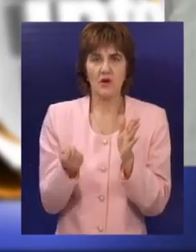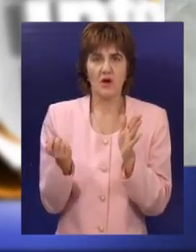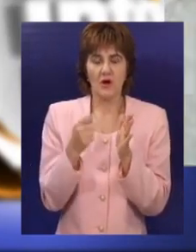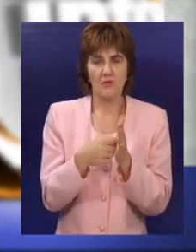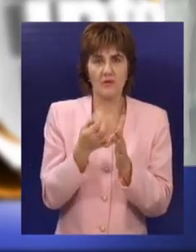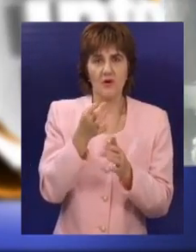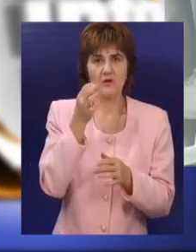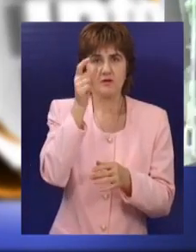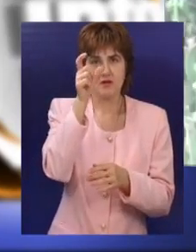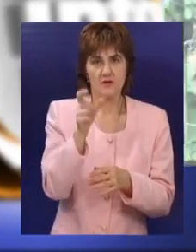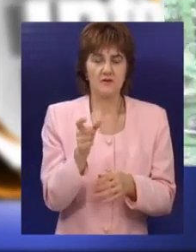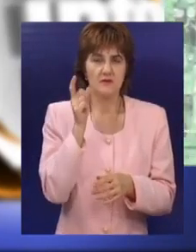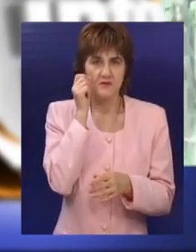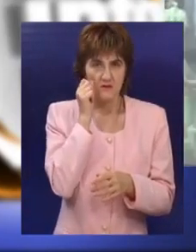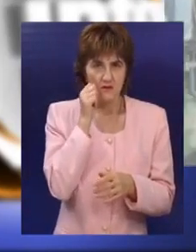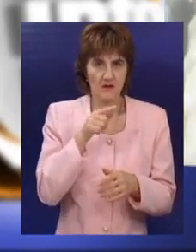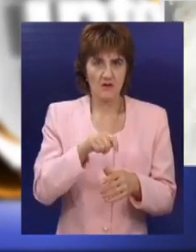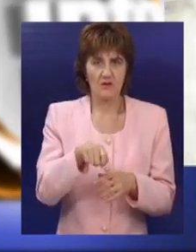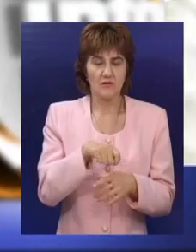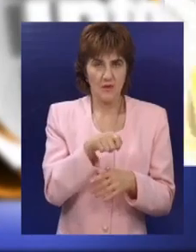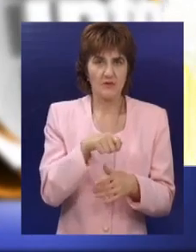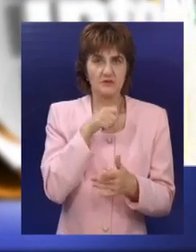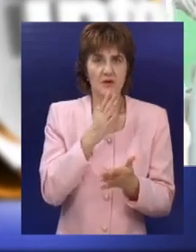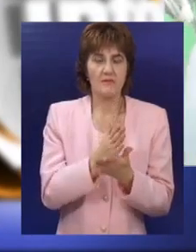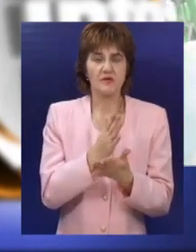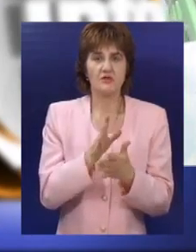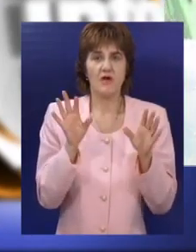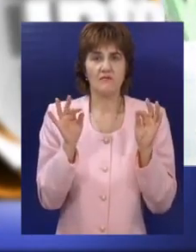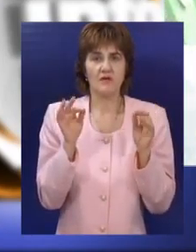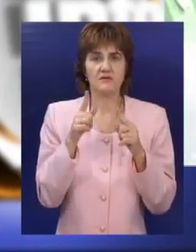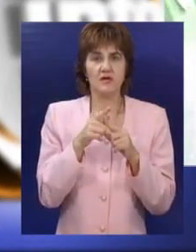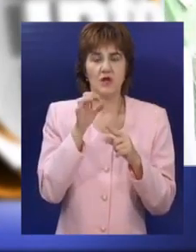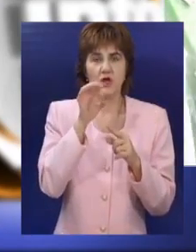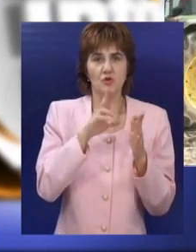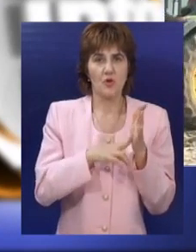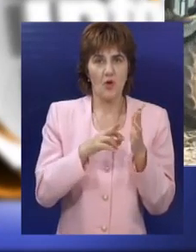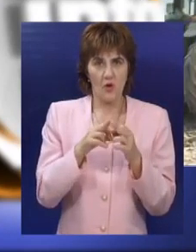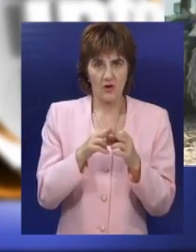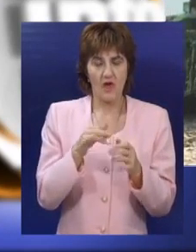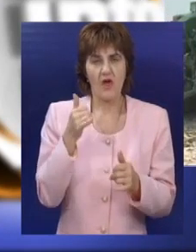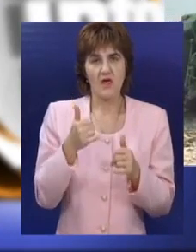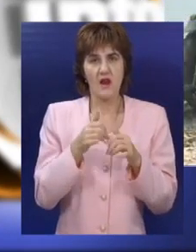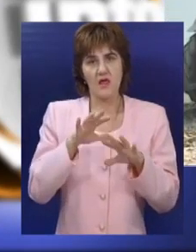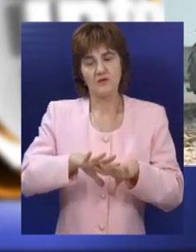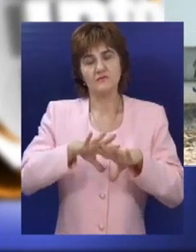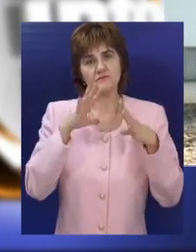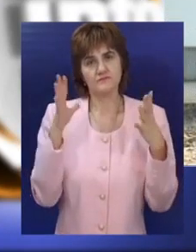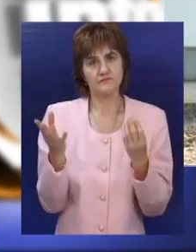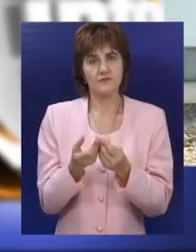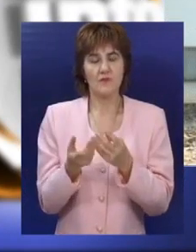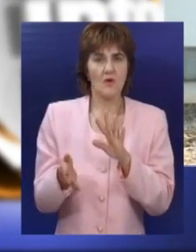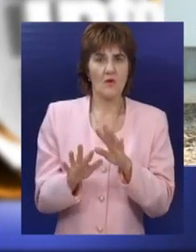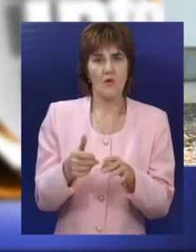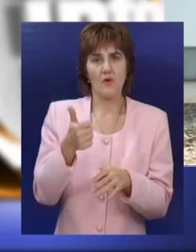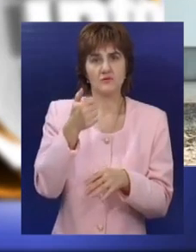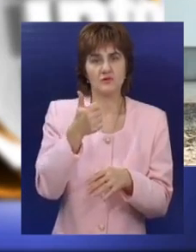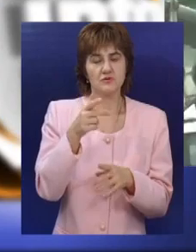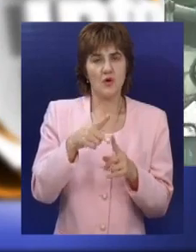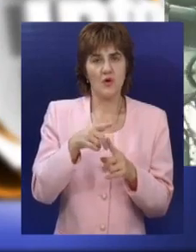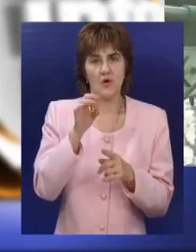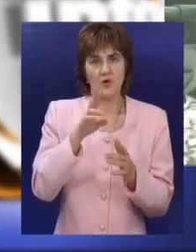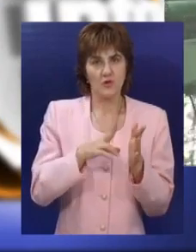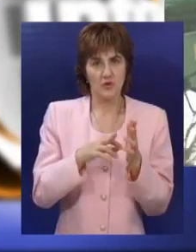od jednog registrovanog poljoprivrednog porodičnog gazdinstva biće 10 tona, a maksimalna 100 tona, dok se od jedne zemljoradničke